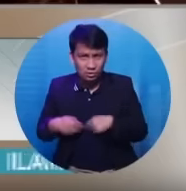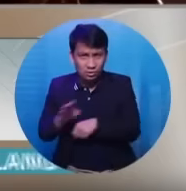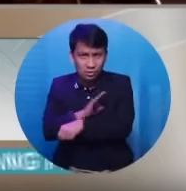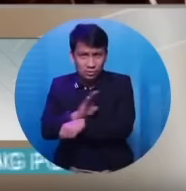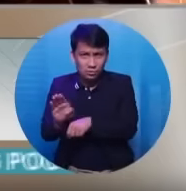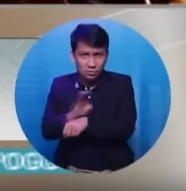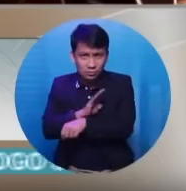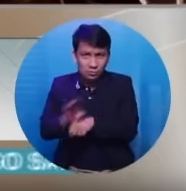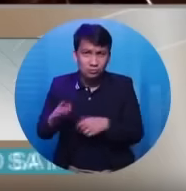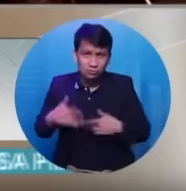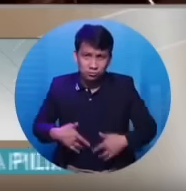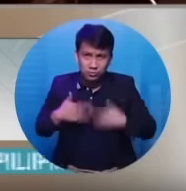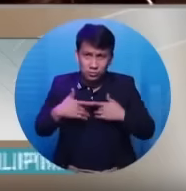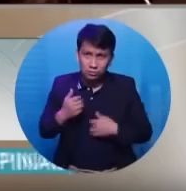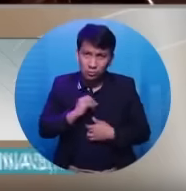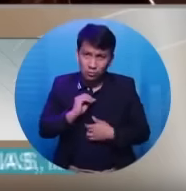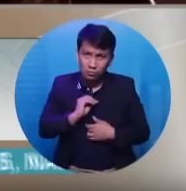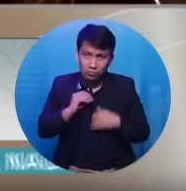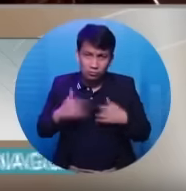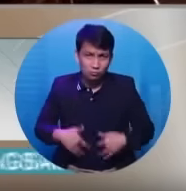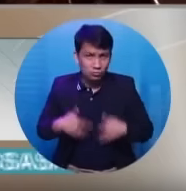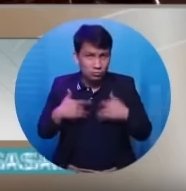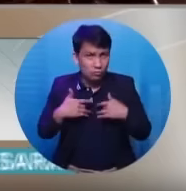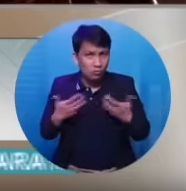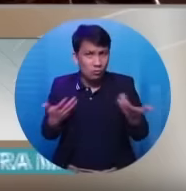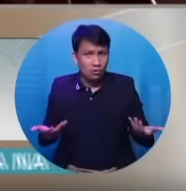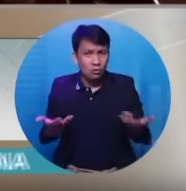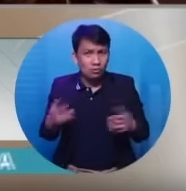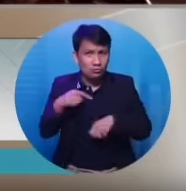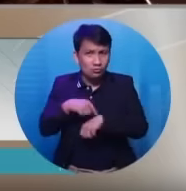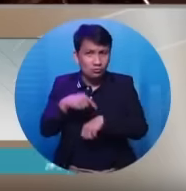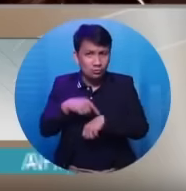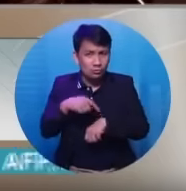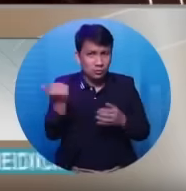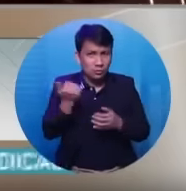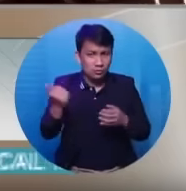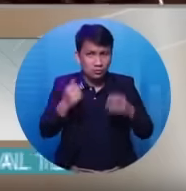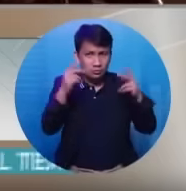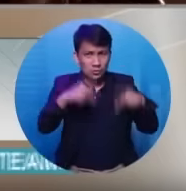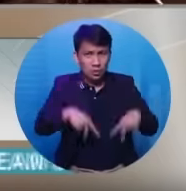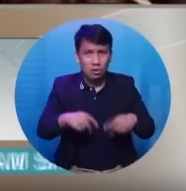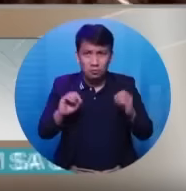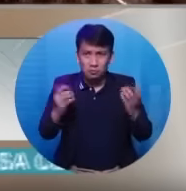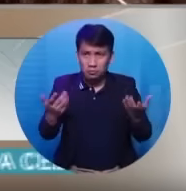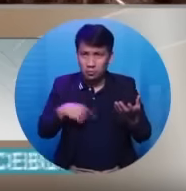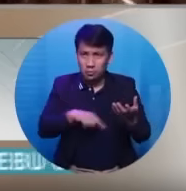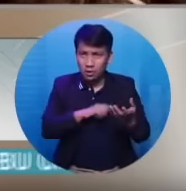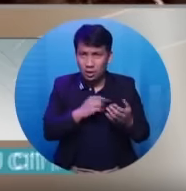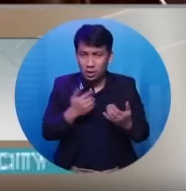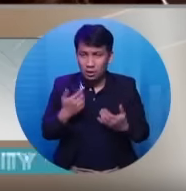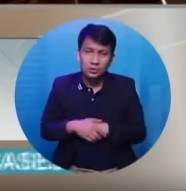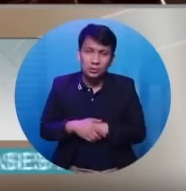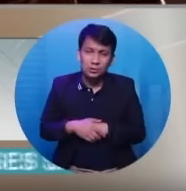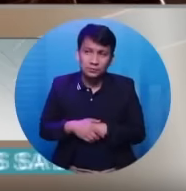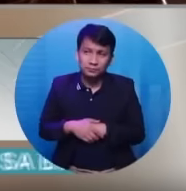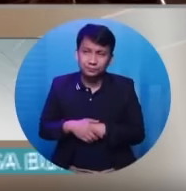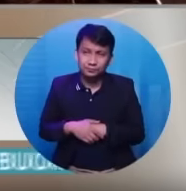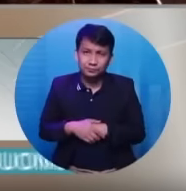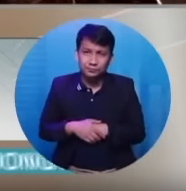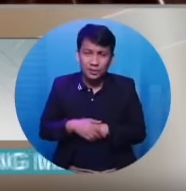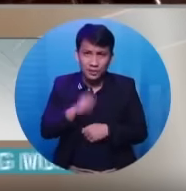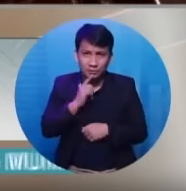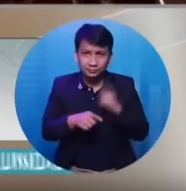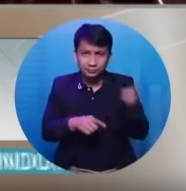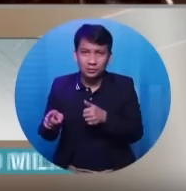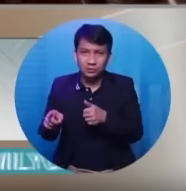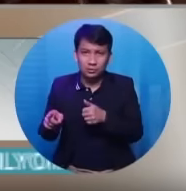busy po ako sa buhay ko, Sir Raffy. Wala akong time manira ng ibang tao. At wala akong balak lokohin